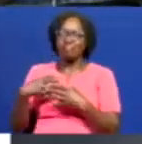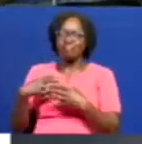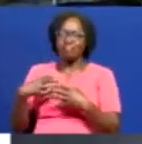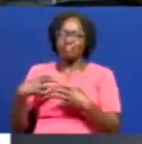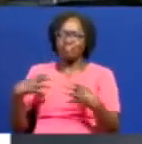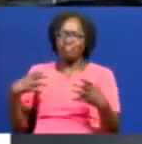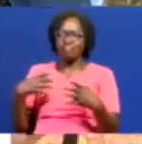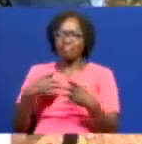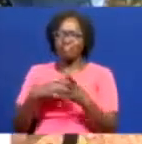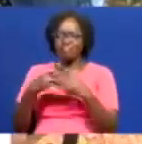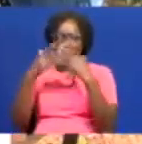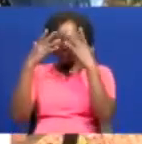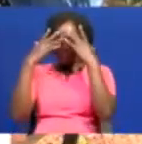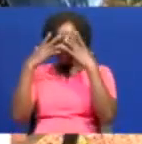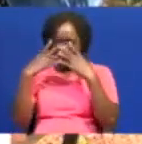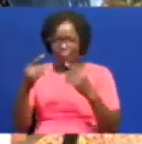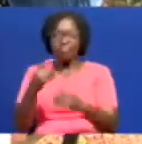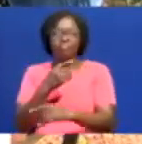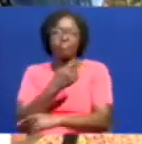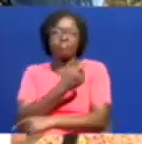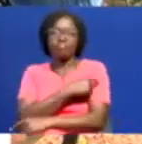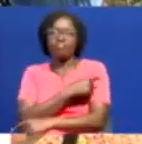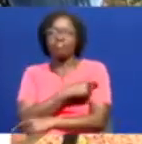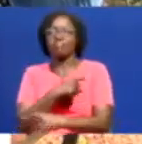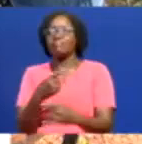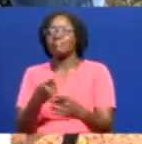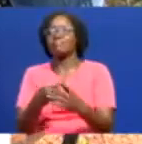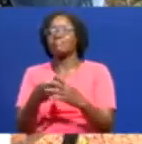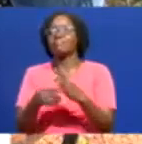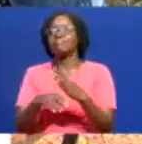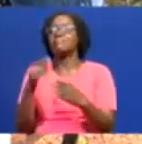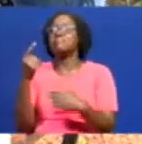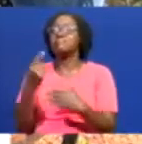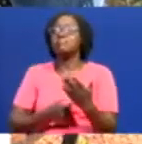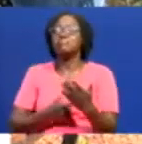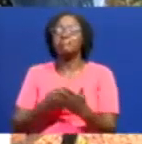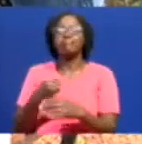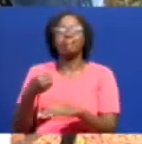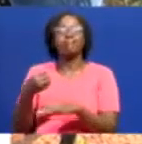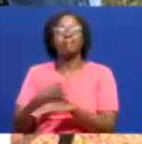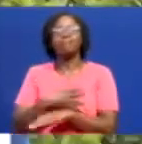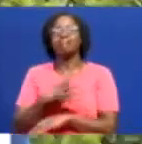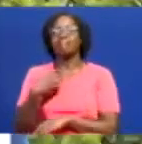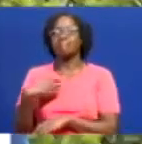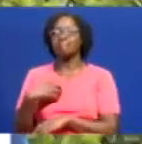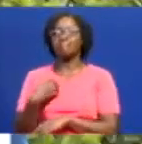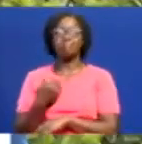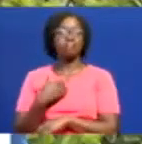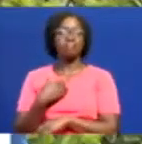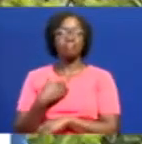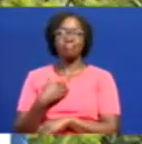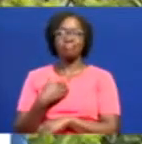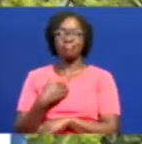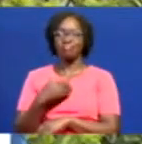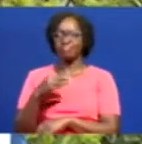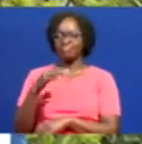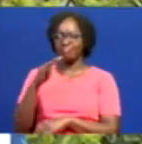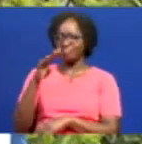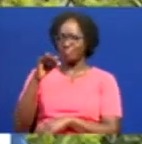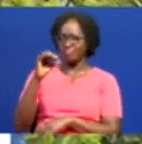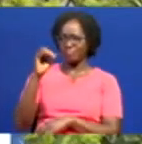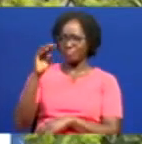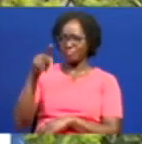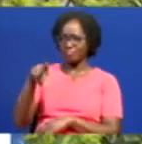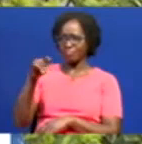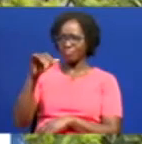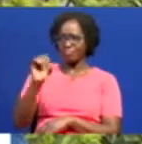hapo akafanya uamuzi wa kutafuta matibabu, na ndipo akapatikana kuwa na ugonjwa saratani ya titi. When I went for biopsy,